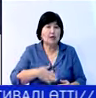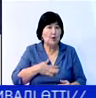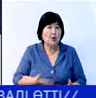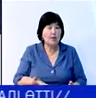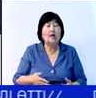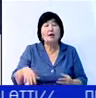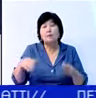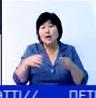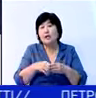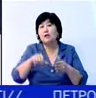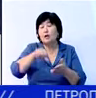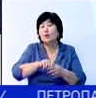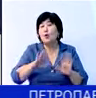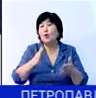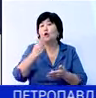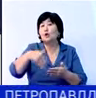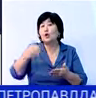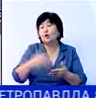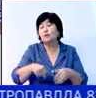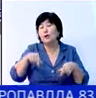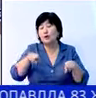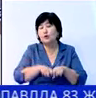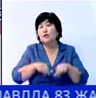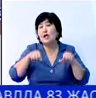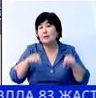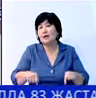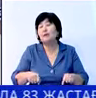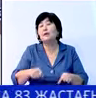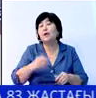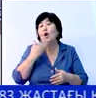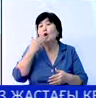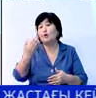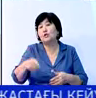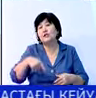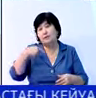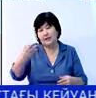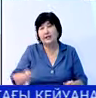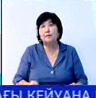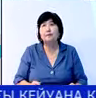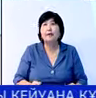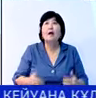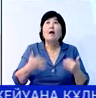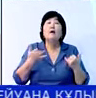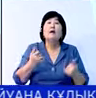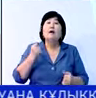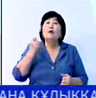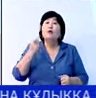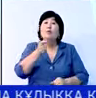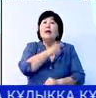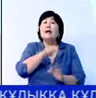мониторингтік топ мүшелері олқылықты жою жөнінде құзырлы мекемелерге ұсыныс білдірді. Қазір 11